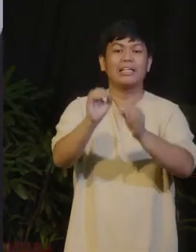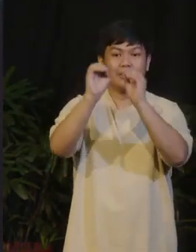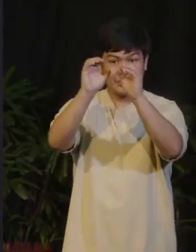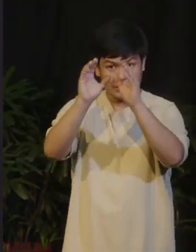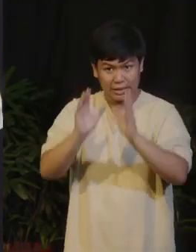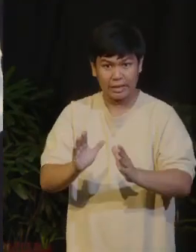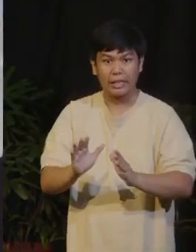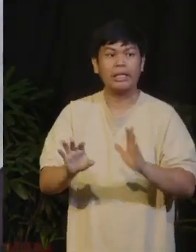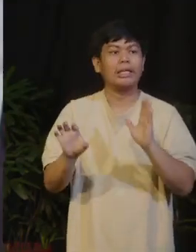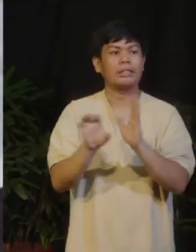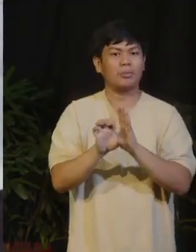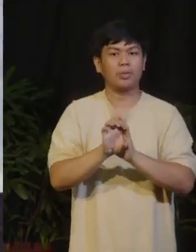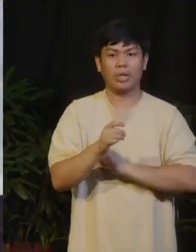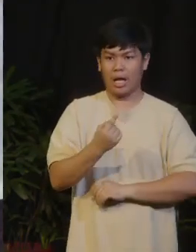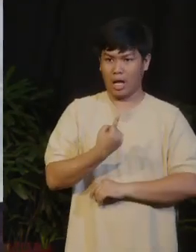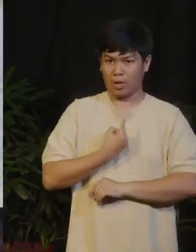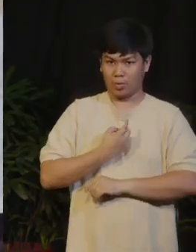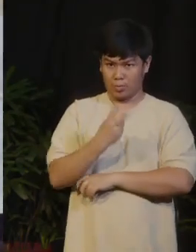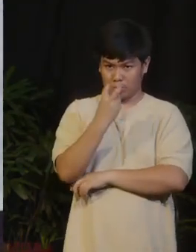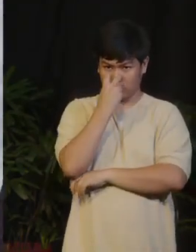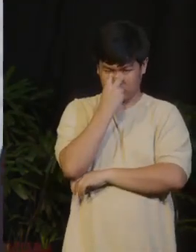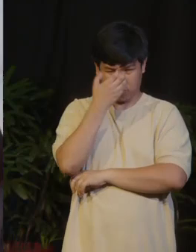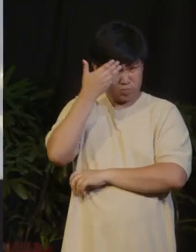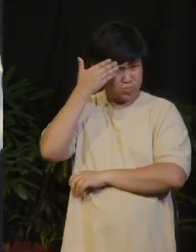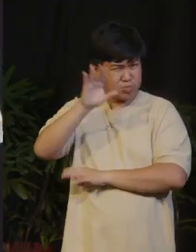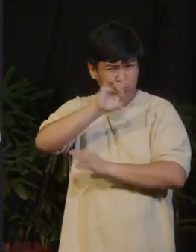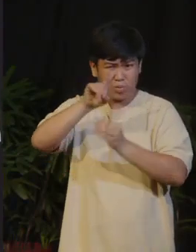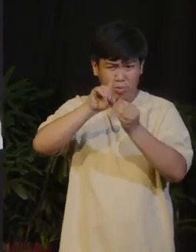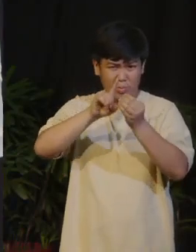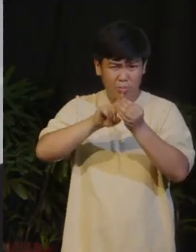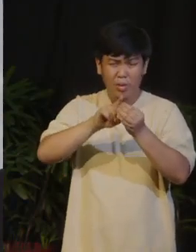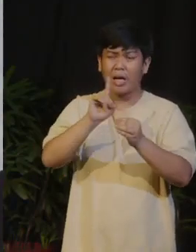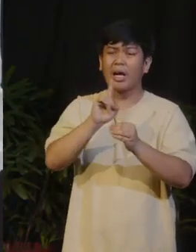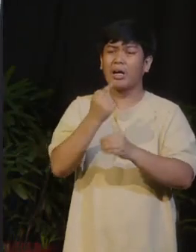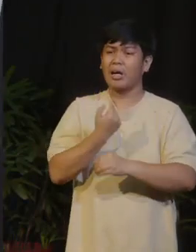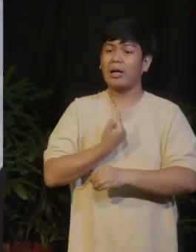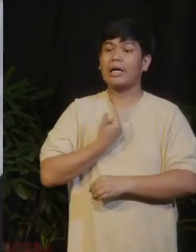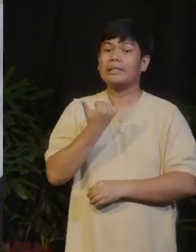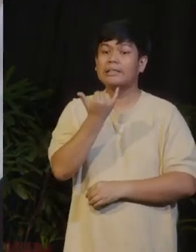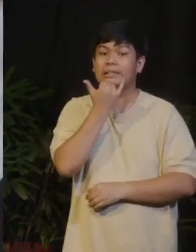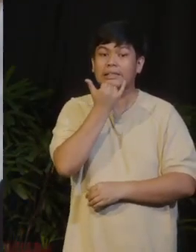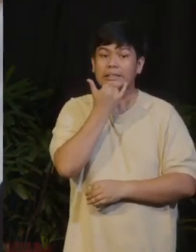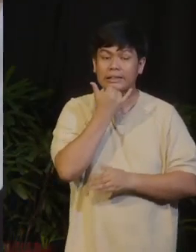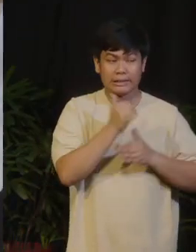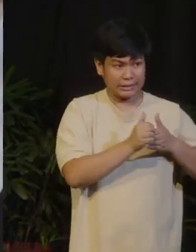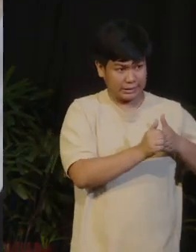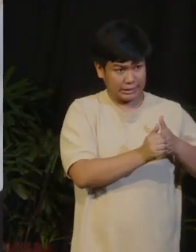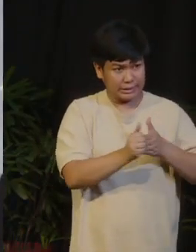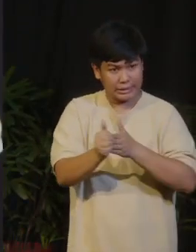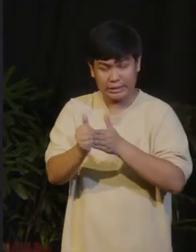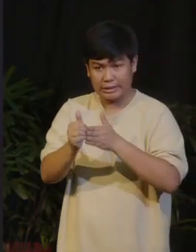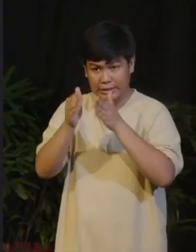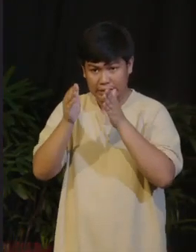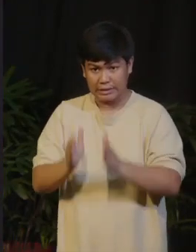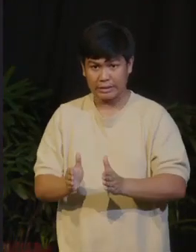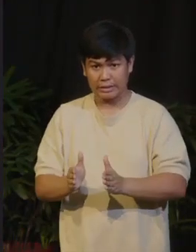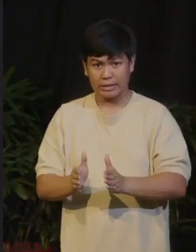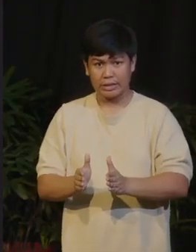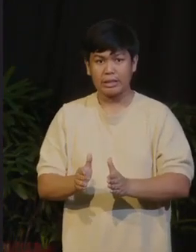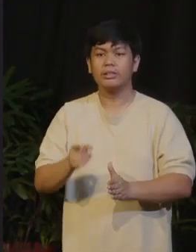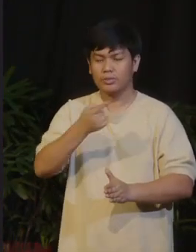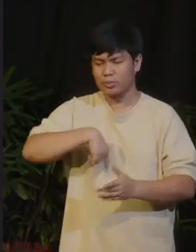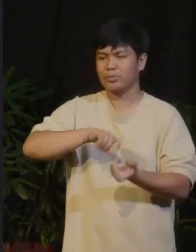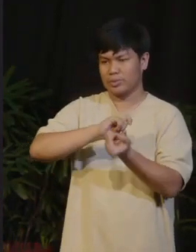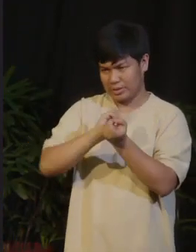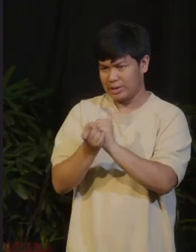So kung bulag at walang alam sa kanilang sariling kasalanan ang nagli-lead sa atin, tayo din ay magiging